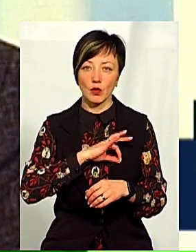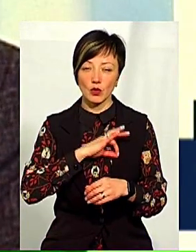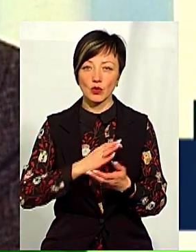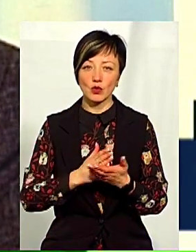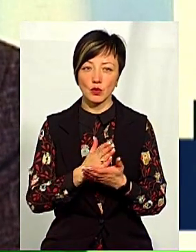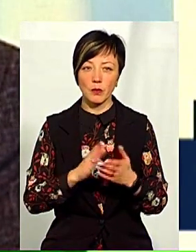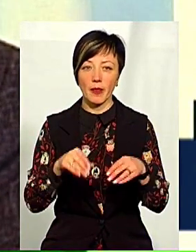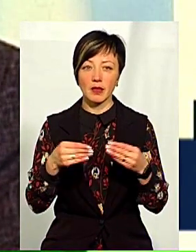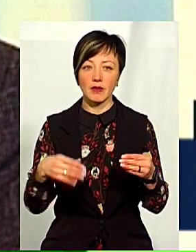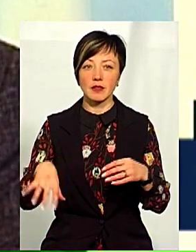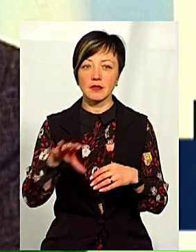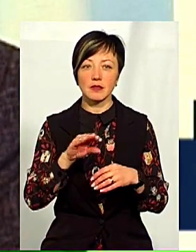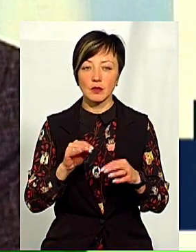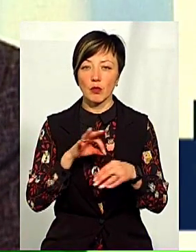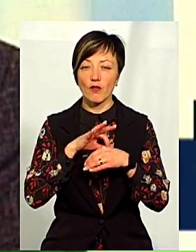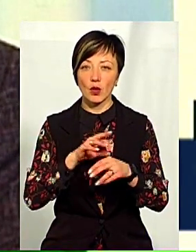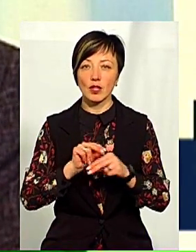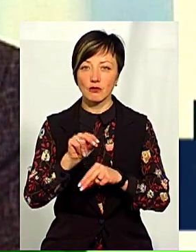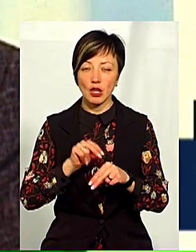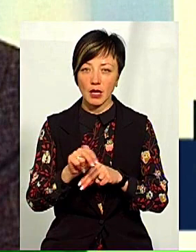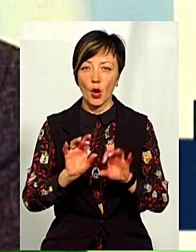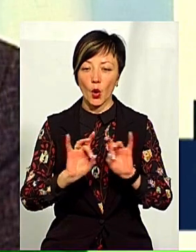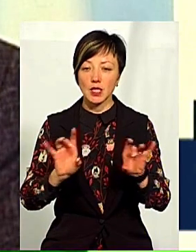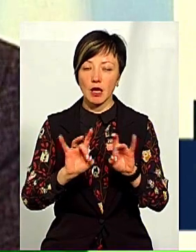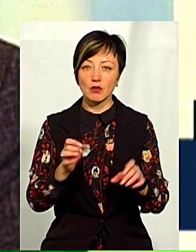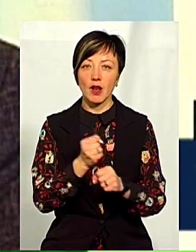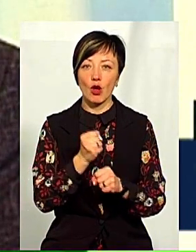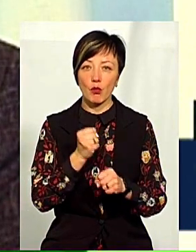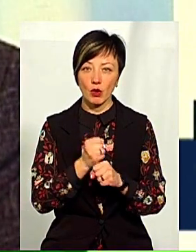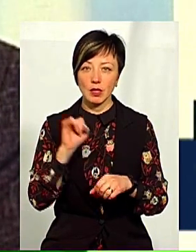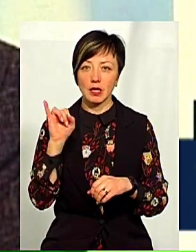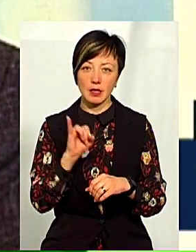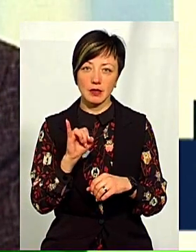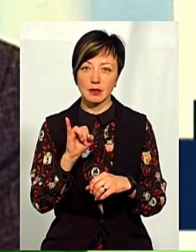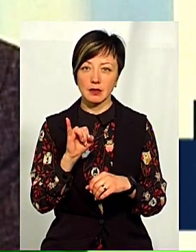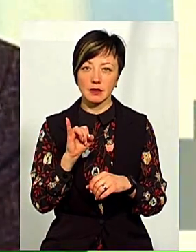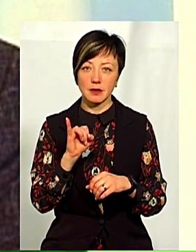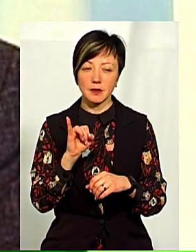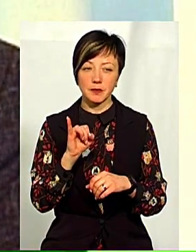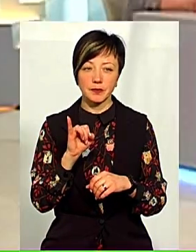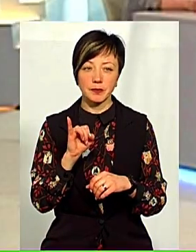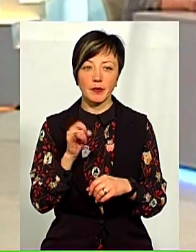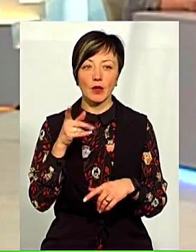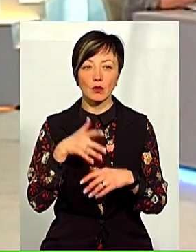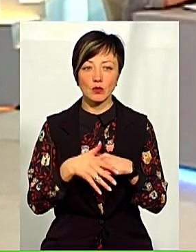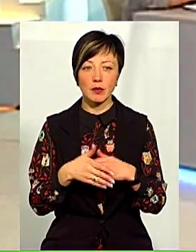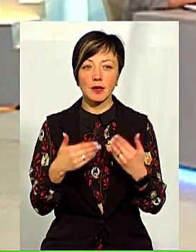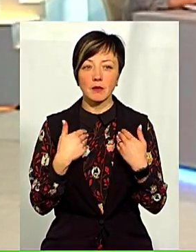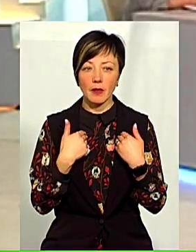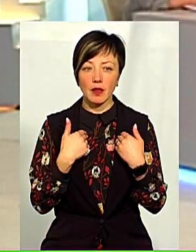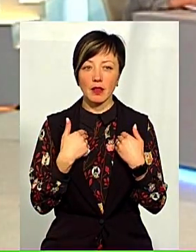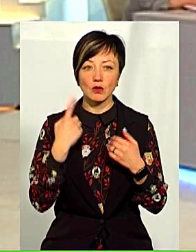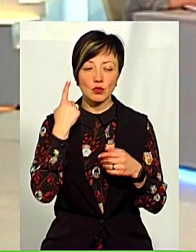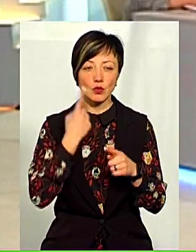будуть надавати навчання всі, будуть проводитися навчання, роз'яснена робота. І... Розумієте, мене так, от я чую